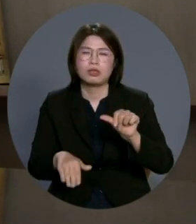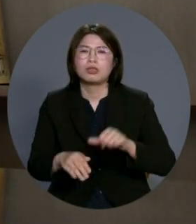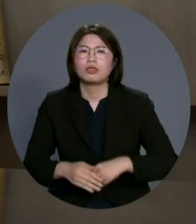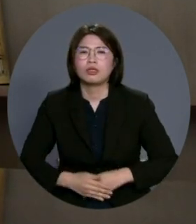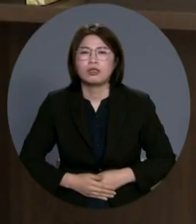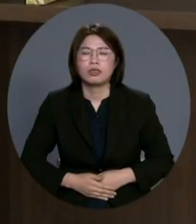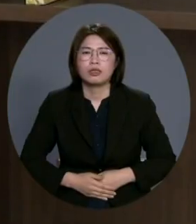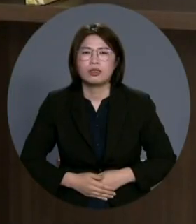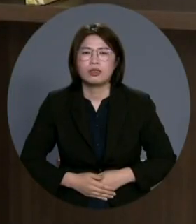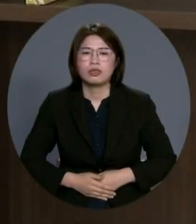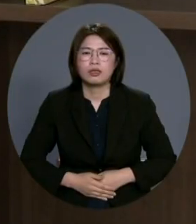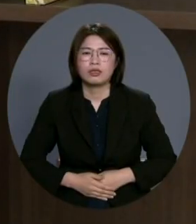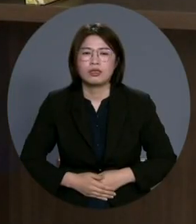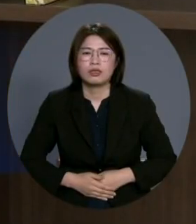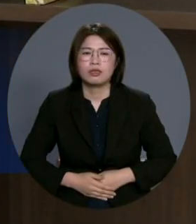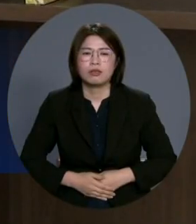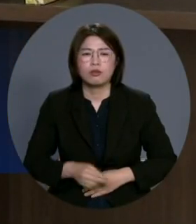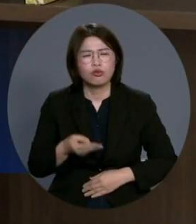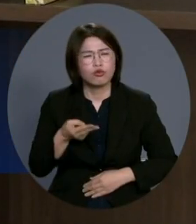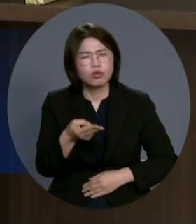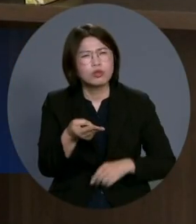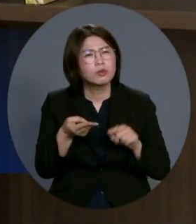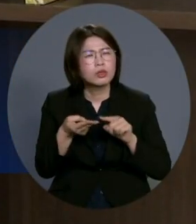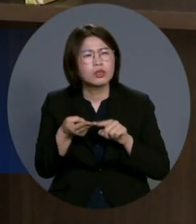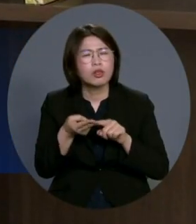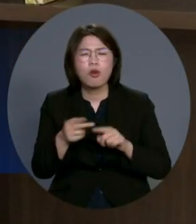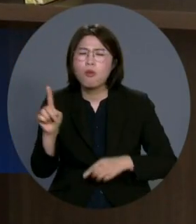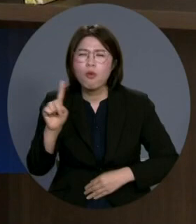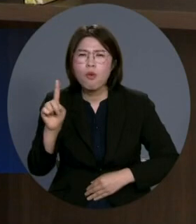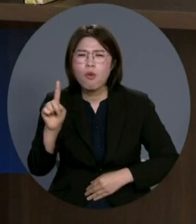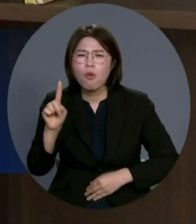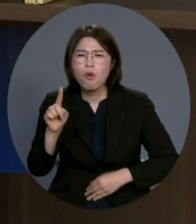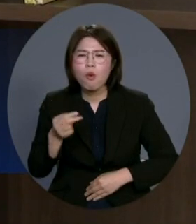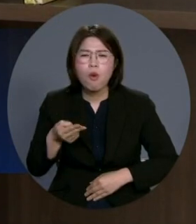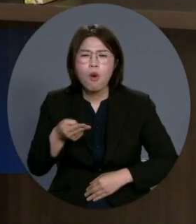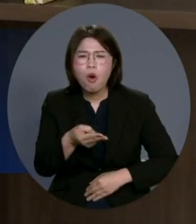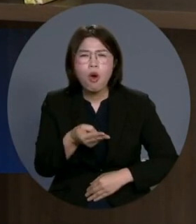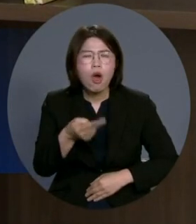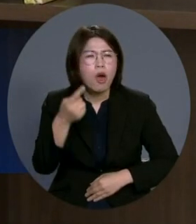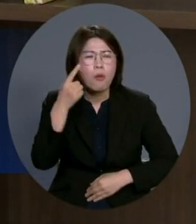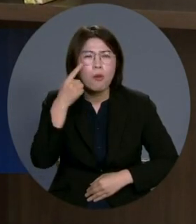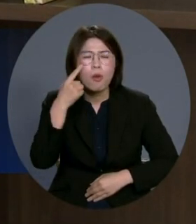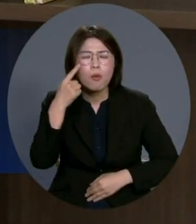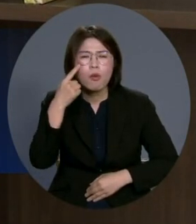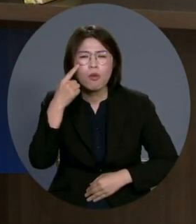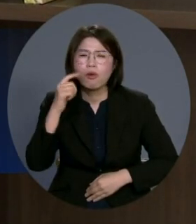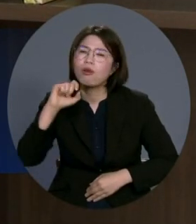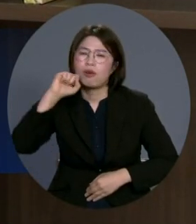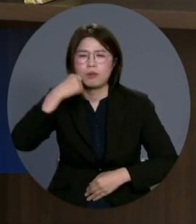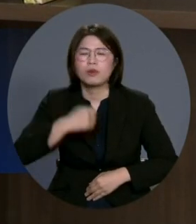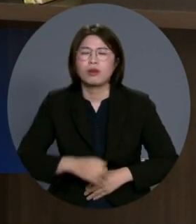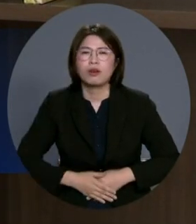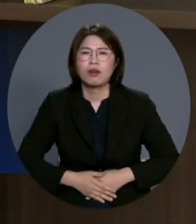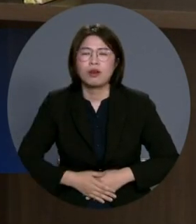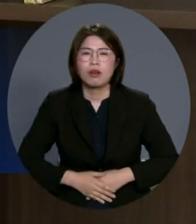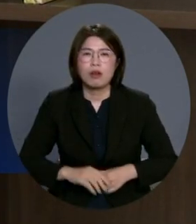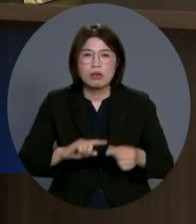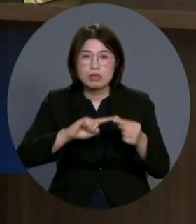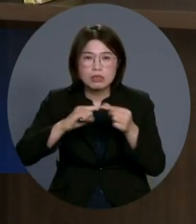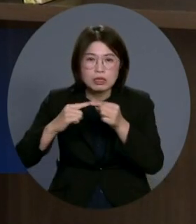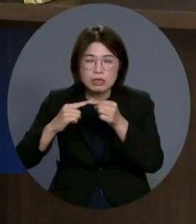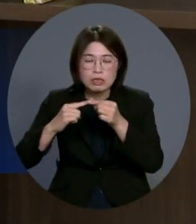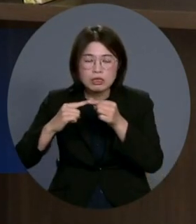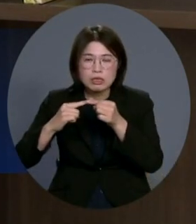때문입니다 이걸로 뭐 하지 뭐 한번 끼워서 뭐 볼 만한데도 없으니까요 그러니까 센스 리더가